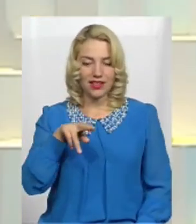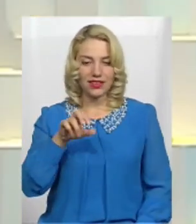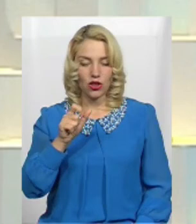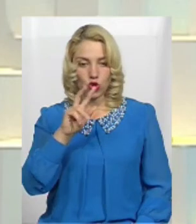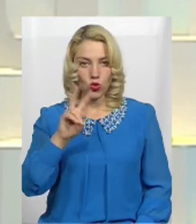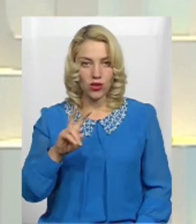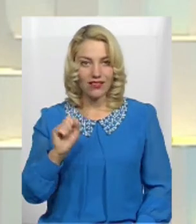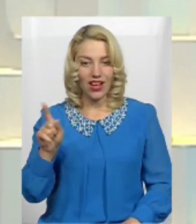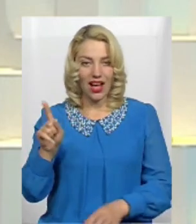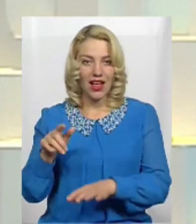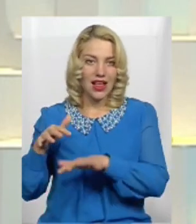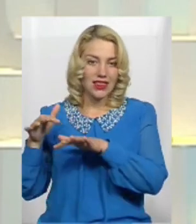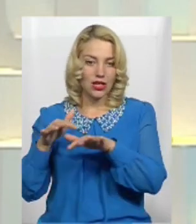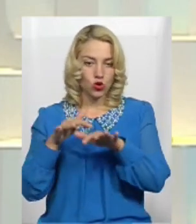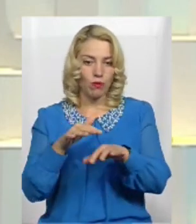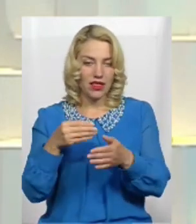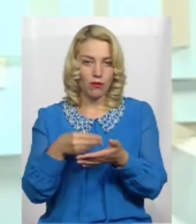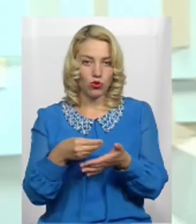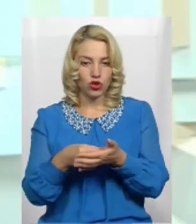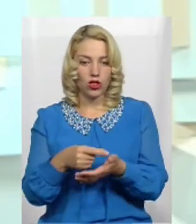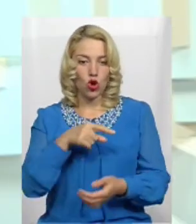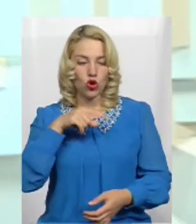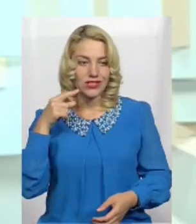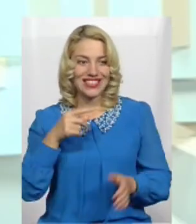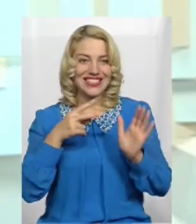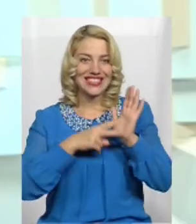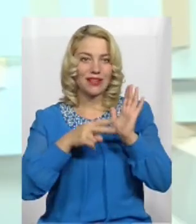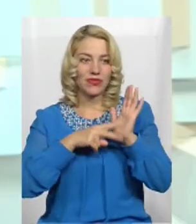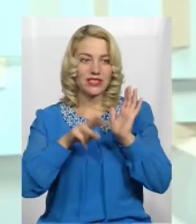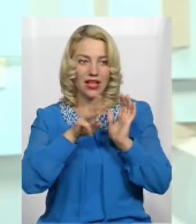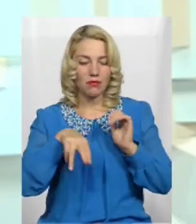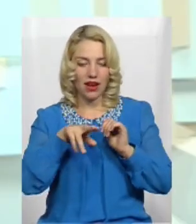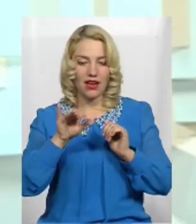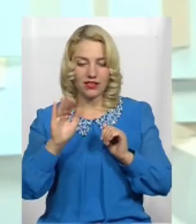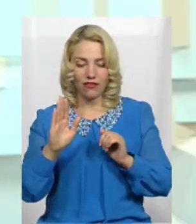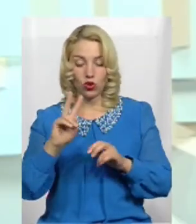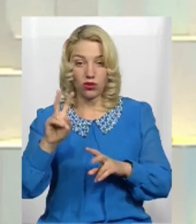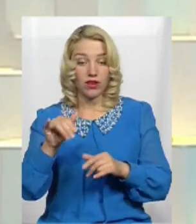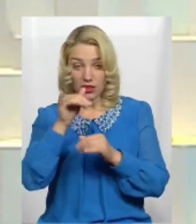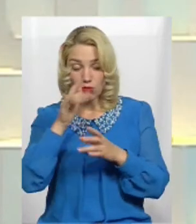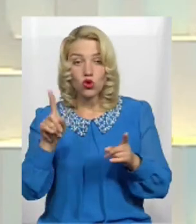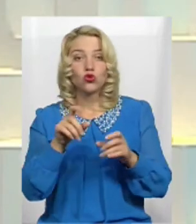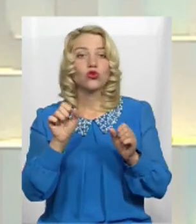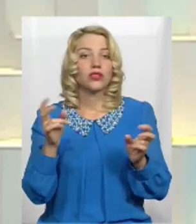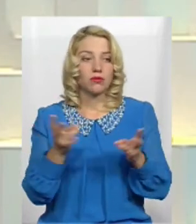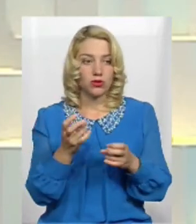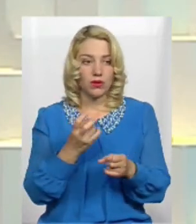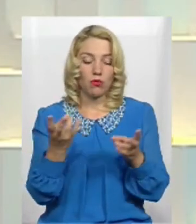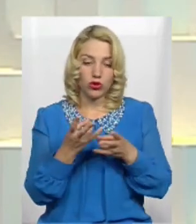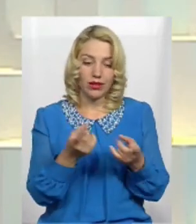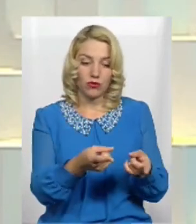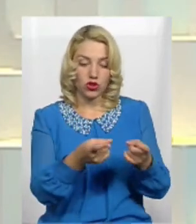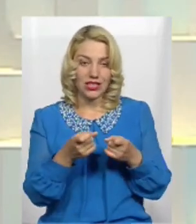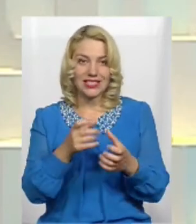доларів, а наступальний бюджет Росії – понад 70 мільярдів. Отож, не може. Тоді що? Потрібно